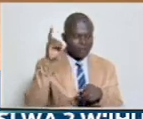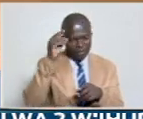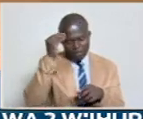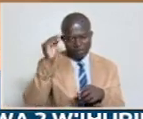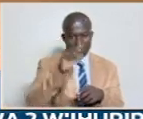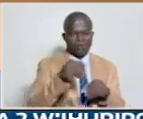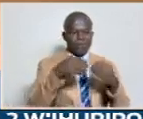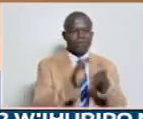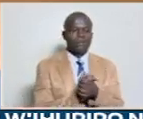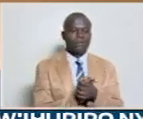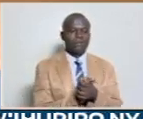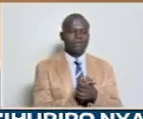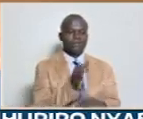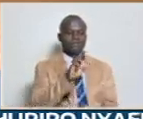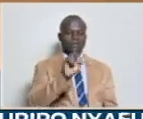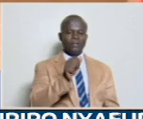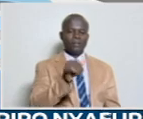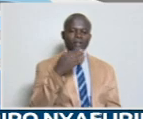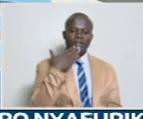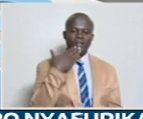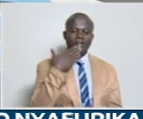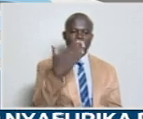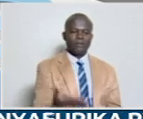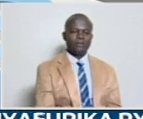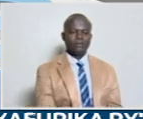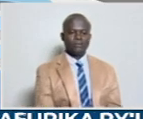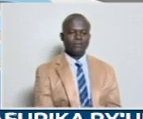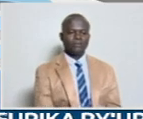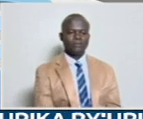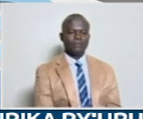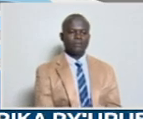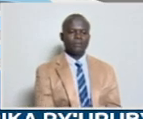ari buze gutanga. Faraji, reka tugushimire. Urakoze cyane Paul.